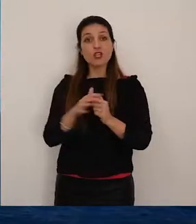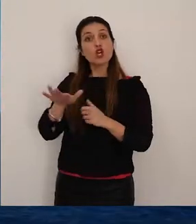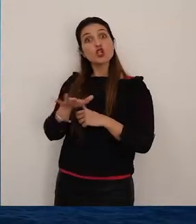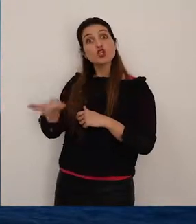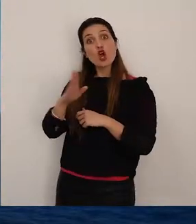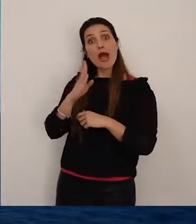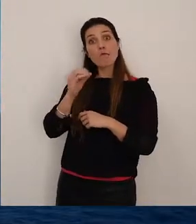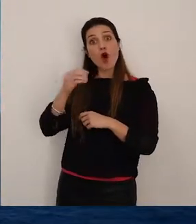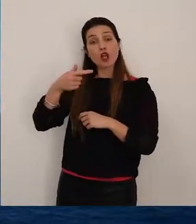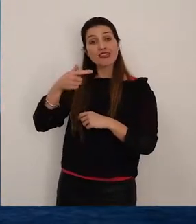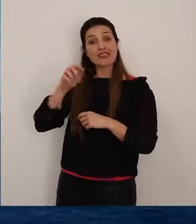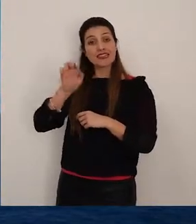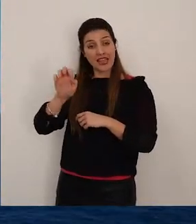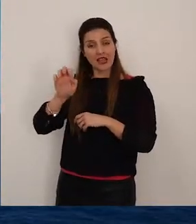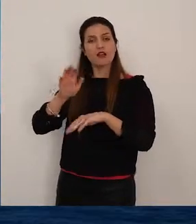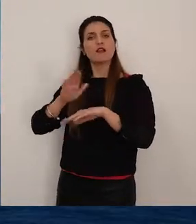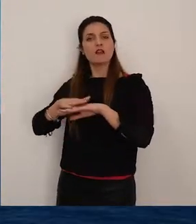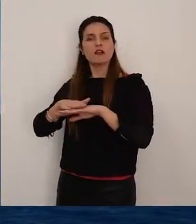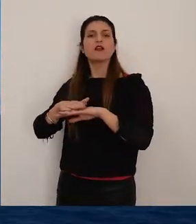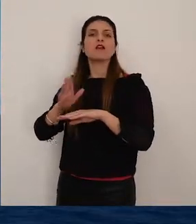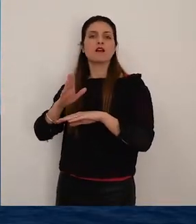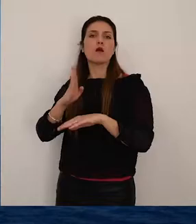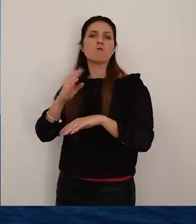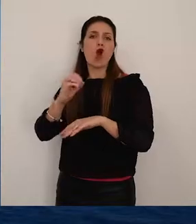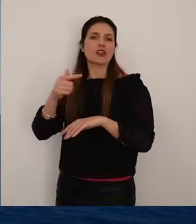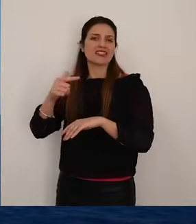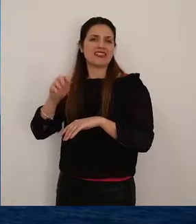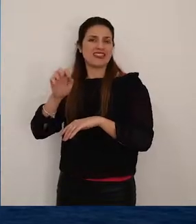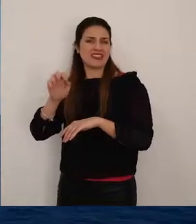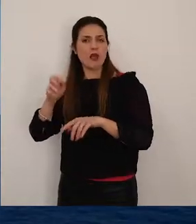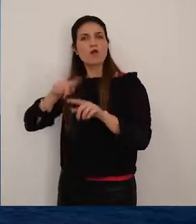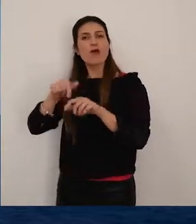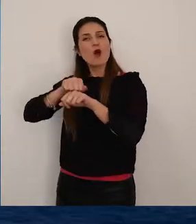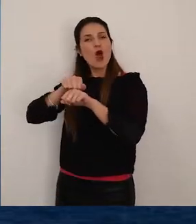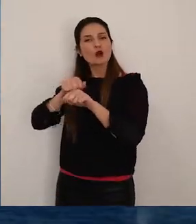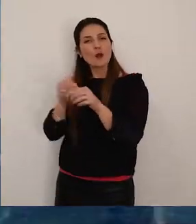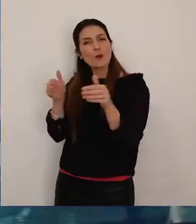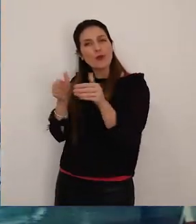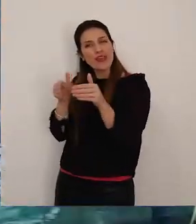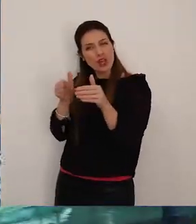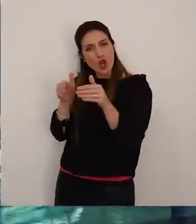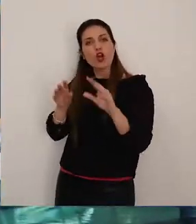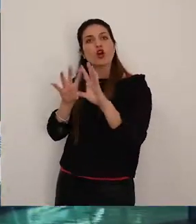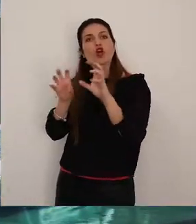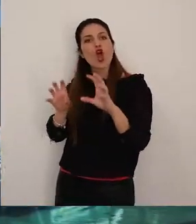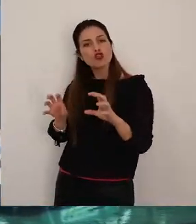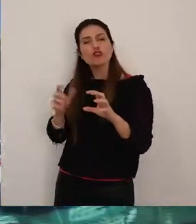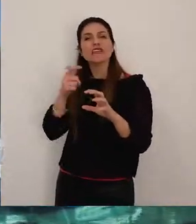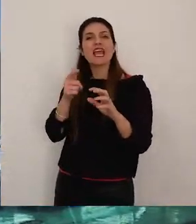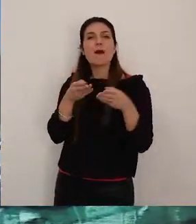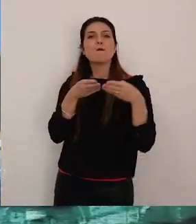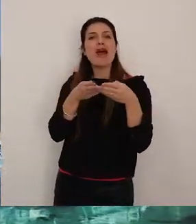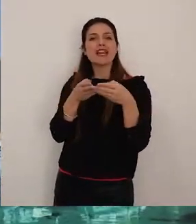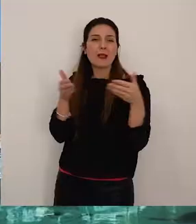La zona Botte comprende la località omonima Botte, oltre al piccolo porticciolo situato tra le rocce per dare riparo